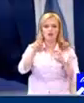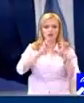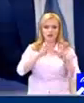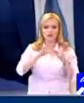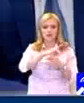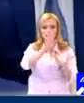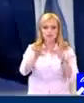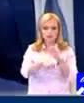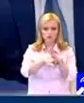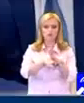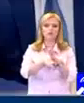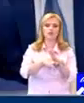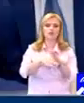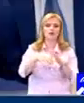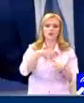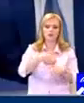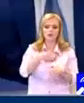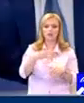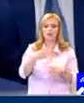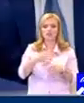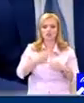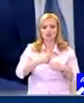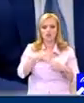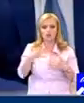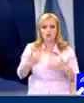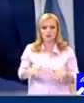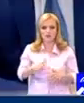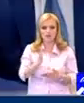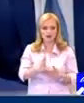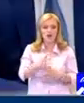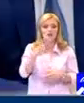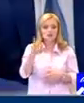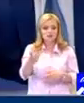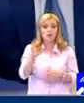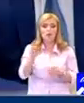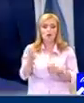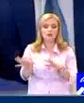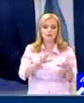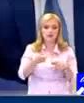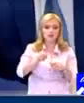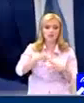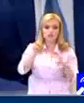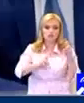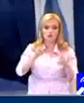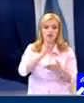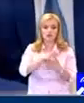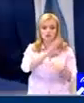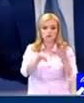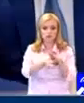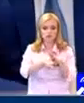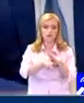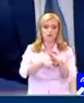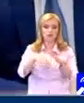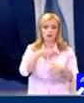în mare lor parte, produc pierderi. Să vedem în ce măsură schemele care se produc astăzi în domeniul funciar